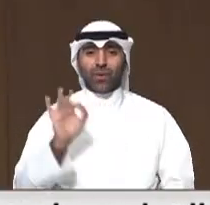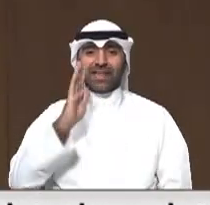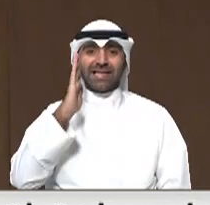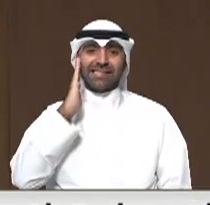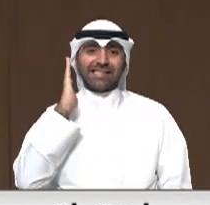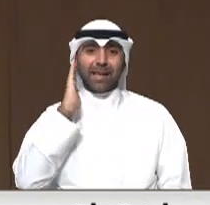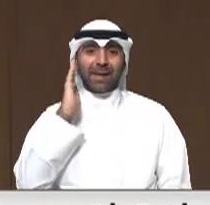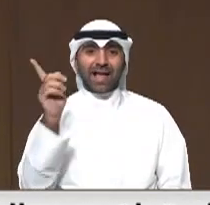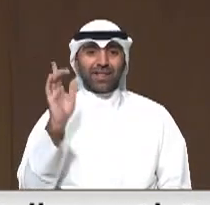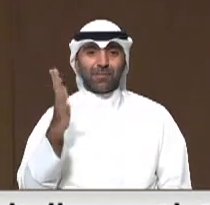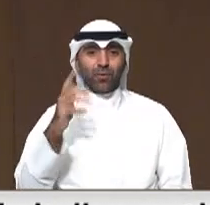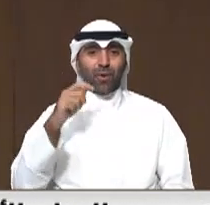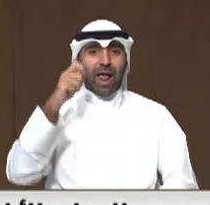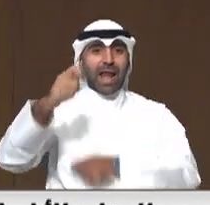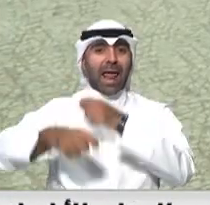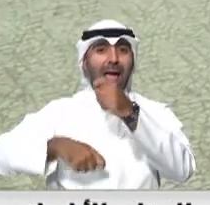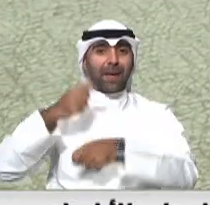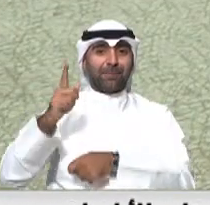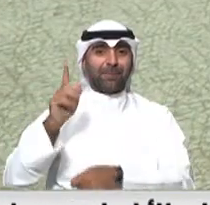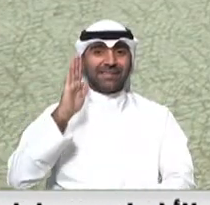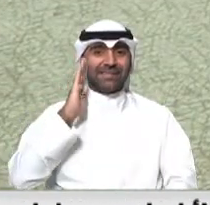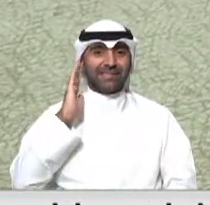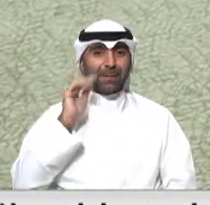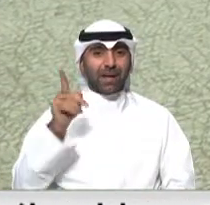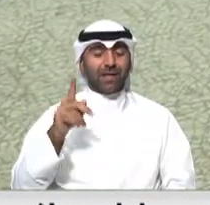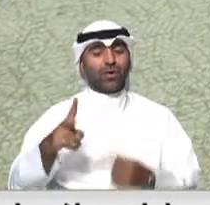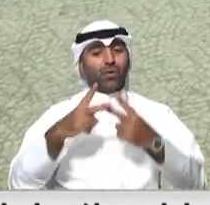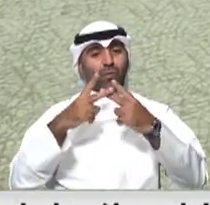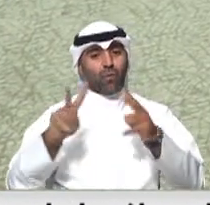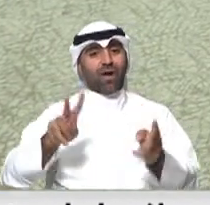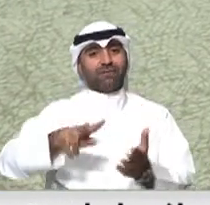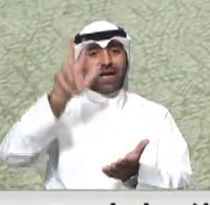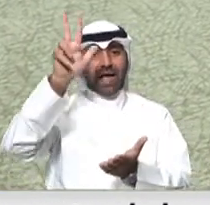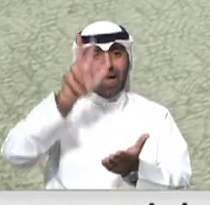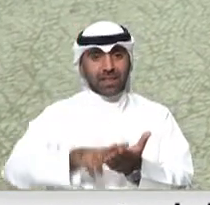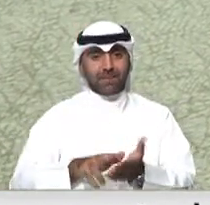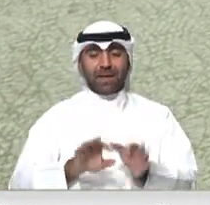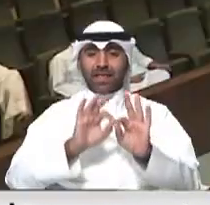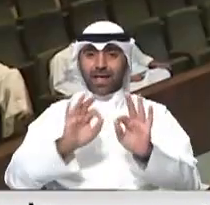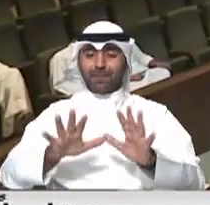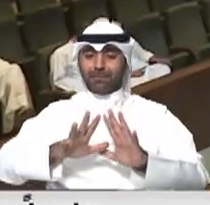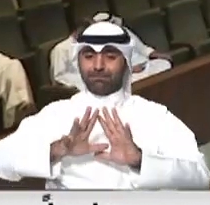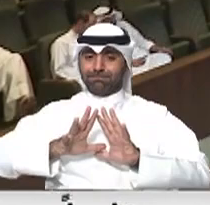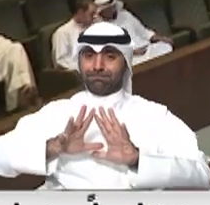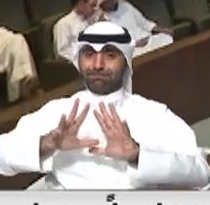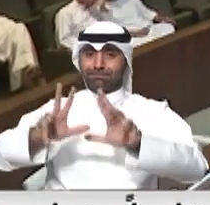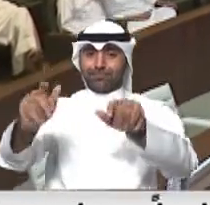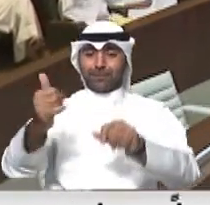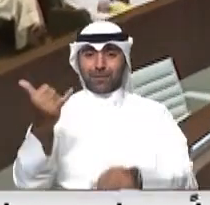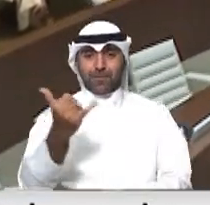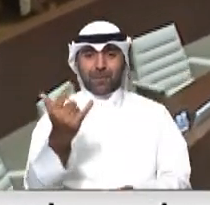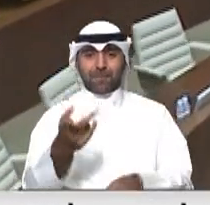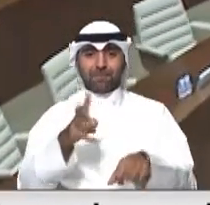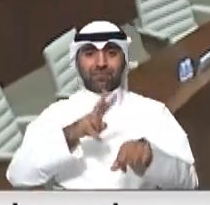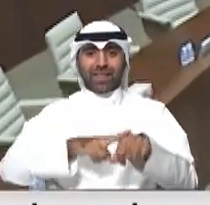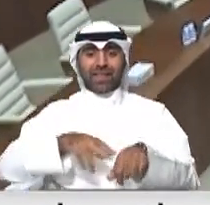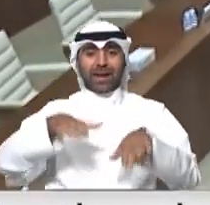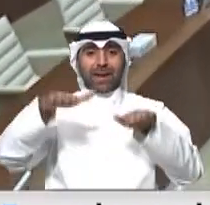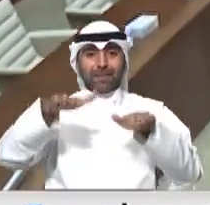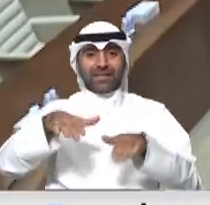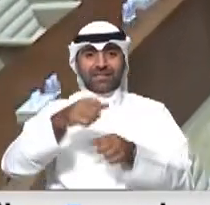التحويل الرئيسية والخاصة بخدمة مشروع المدينة الترفيهية. أيضا وافق المجلس